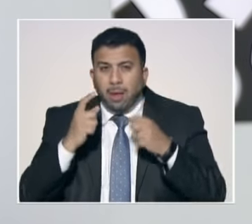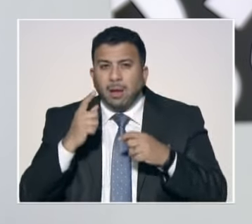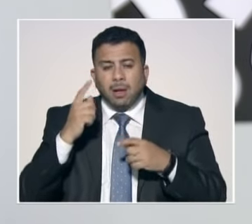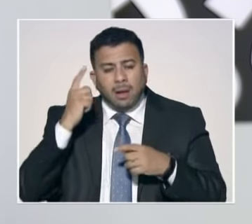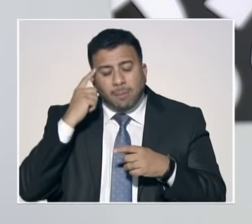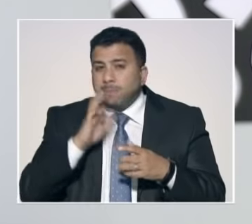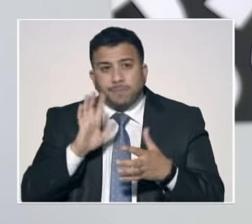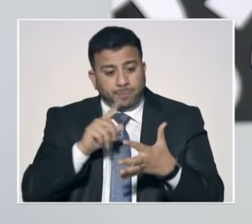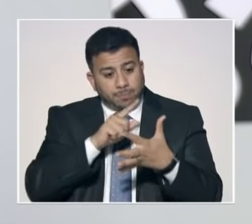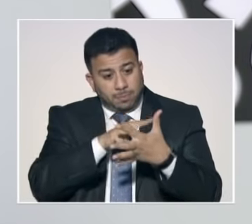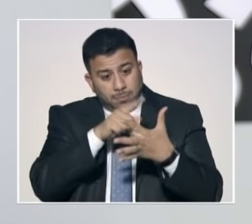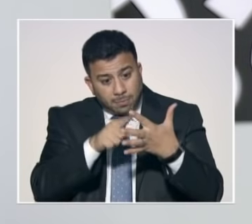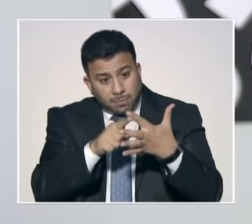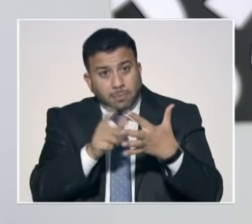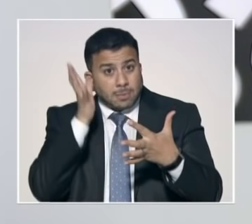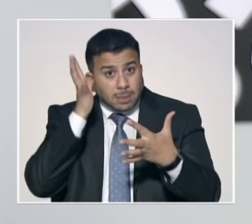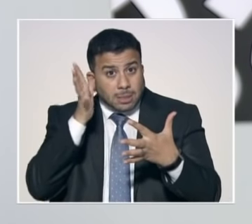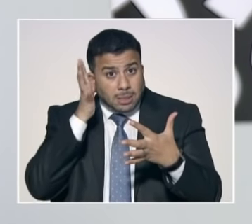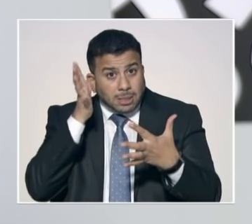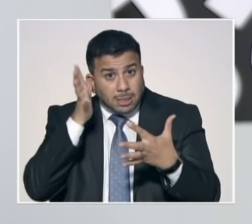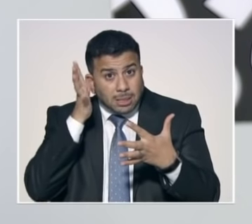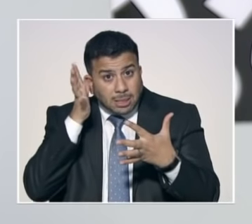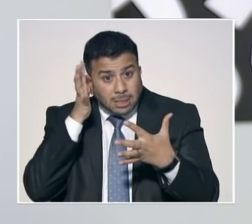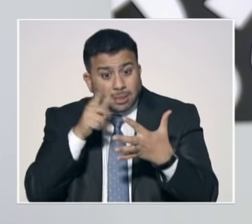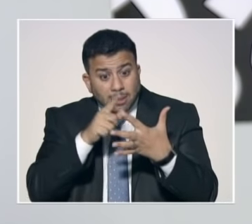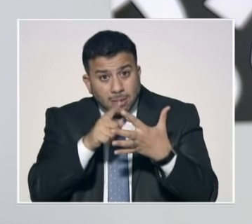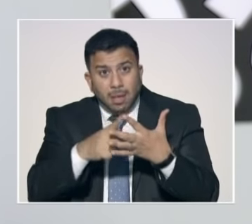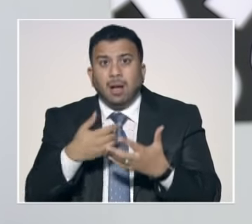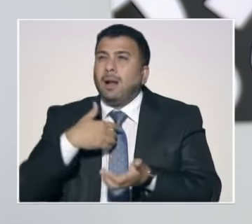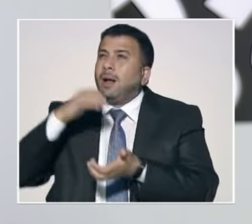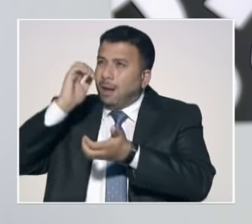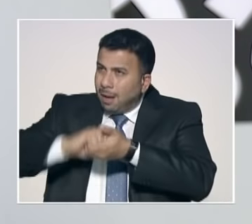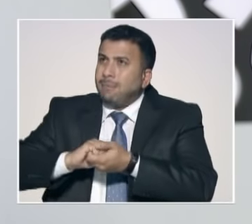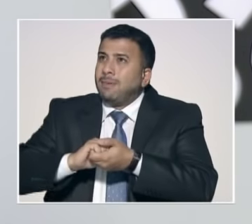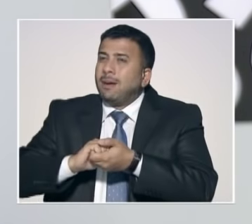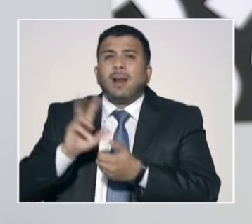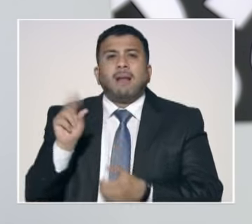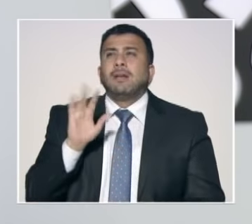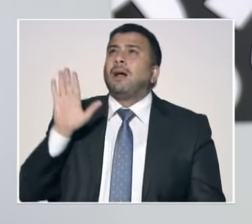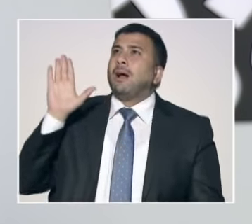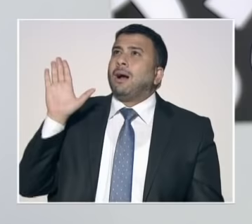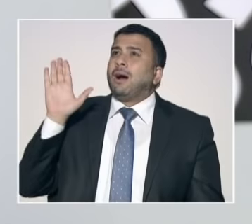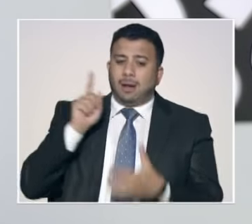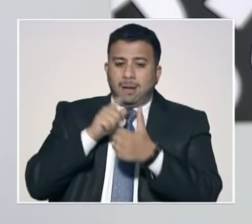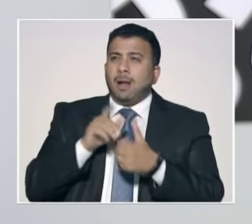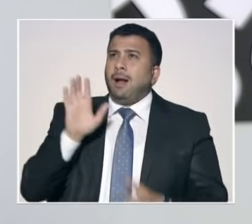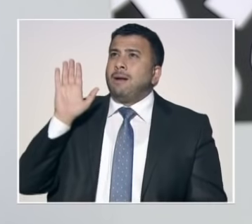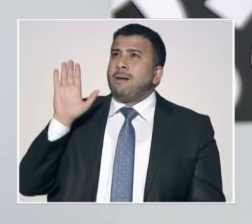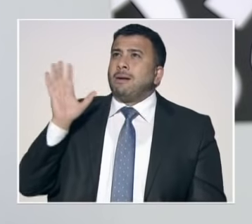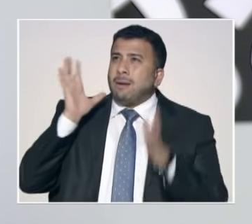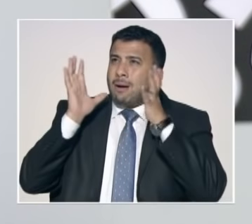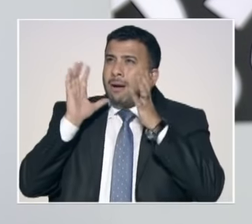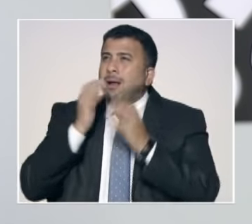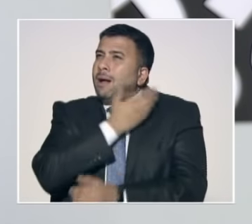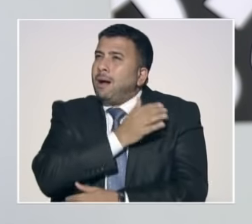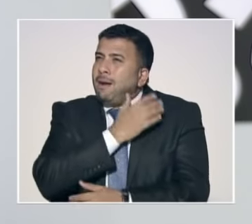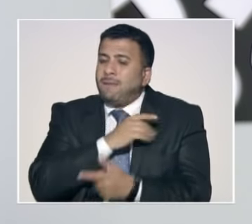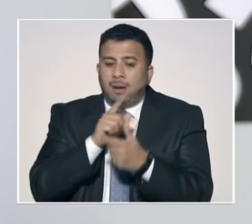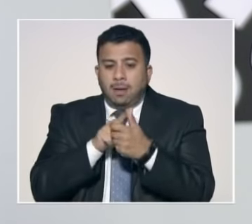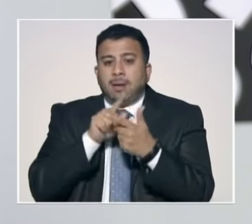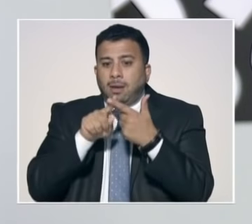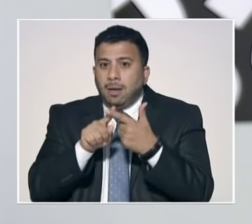تجدده الصلاة الثانية التي هي عهد ثاني، عهد آخر فعلى الرجل أن الرجال أن يتقوا الله وأن يعلموا